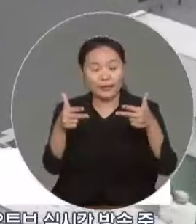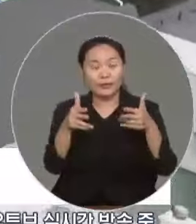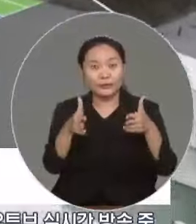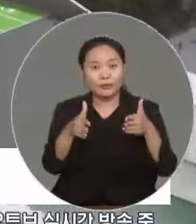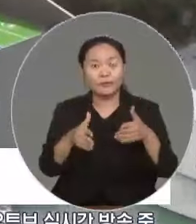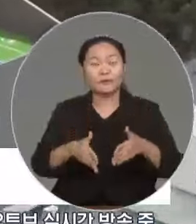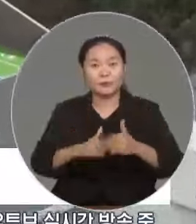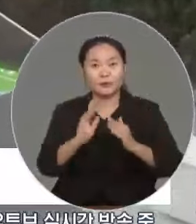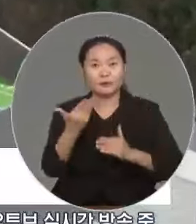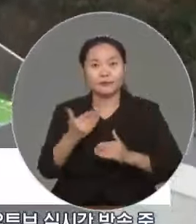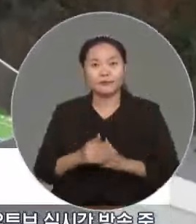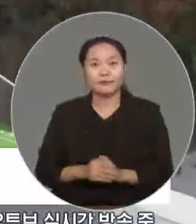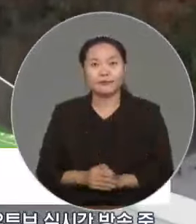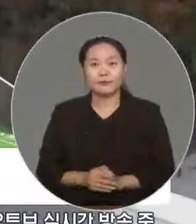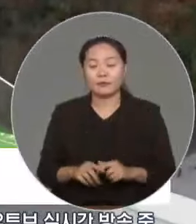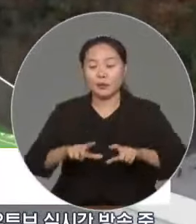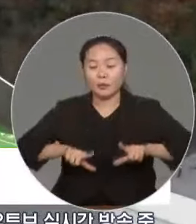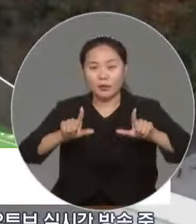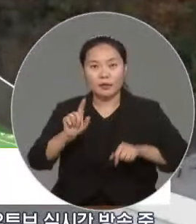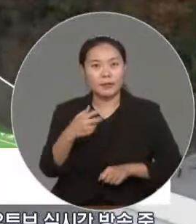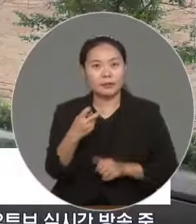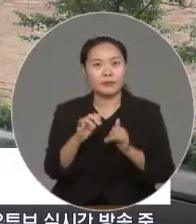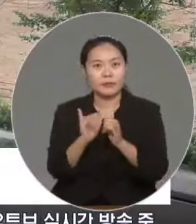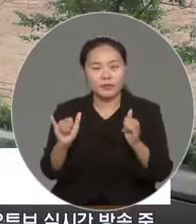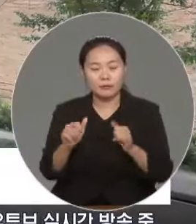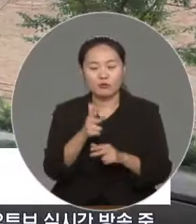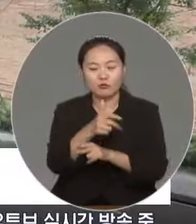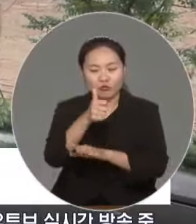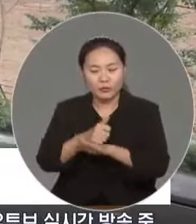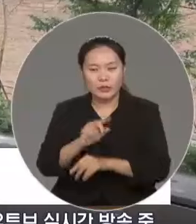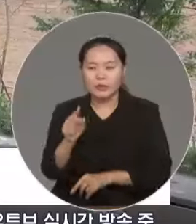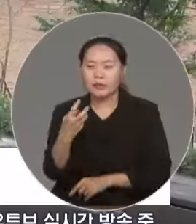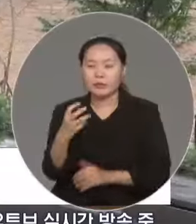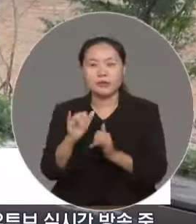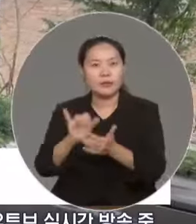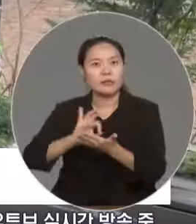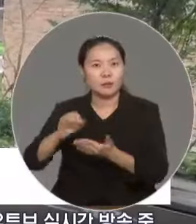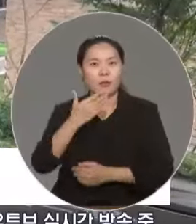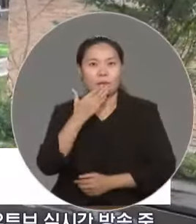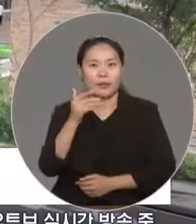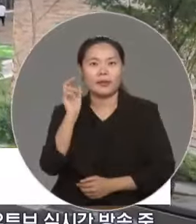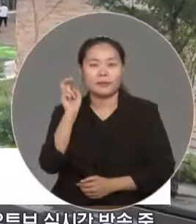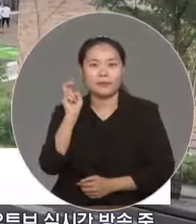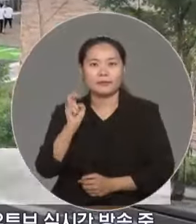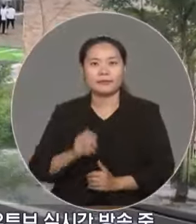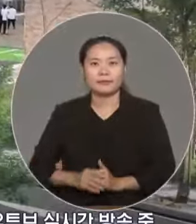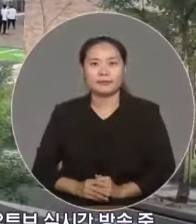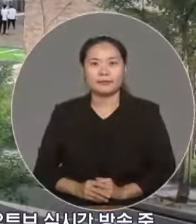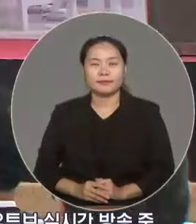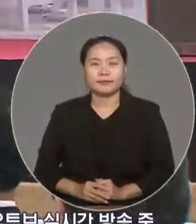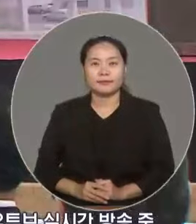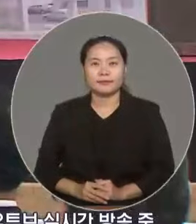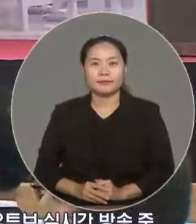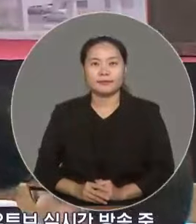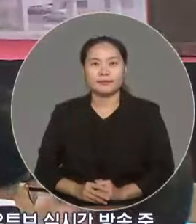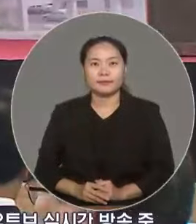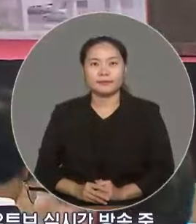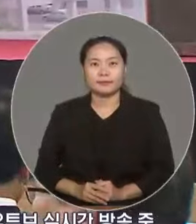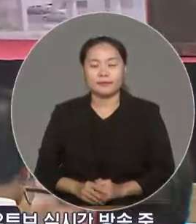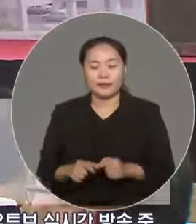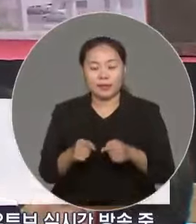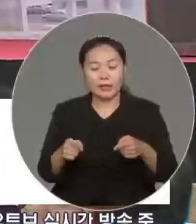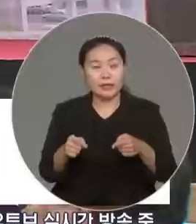7층까지 조성되며 평일 120명, 주말에는 230명 정도를 수용할 계획입니다.